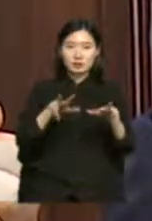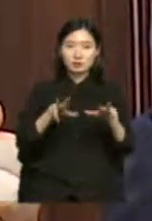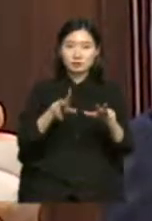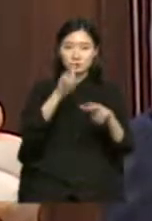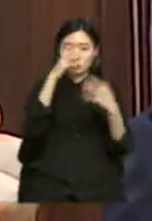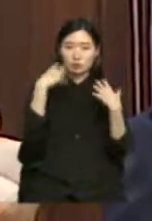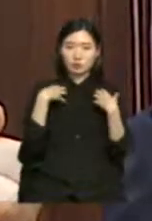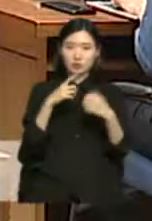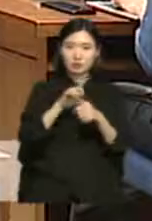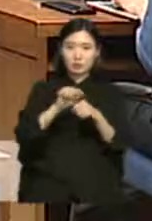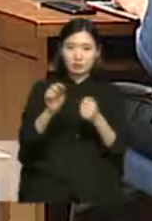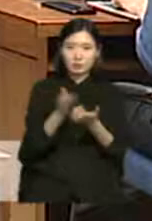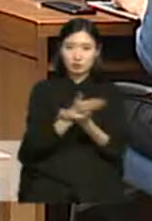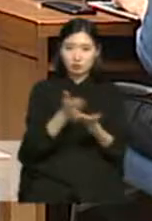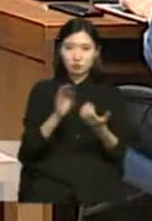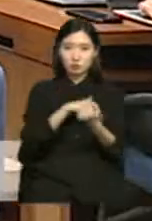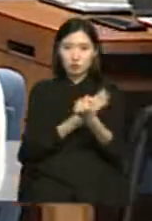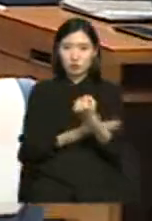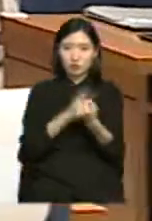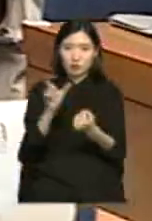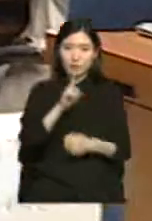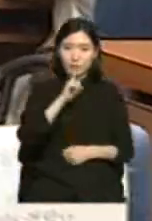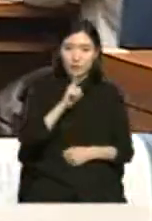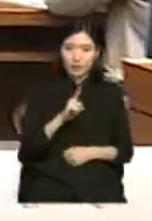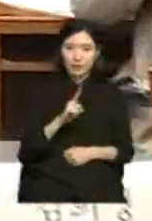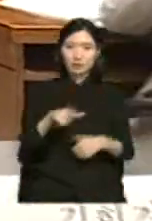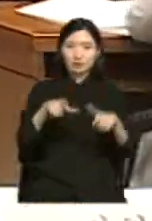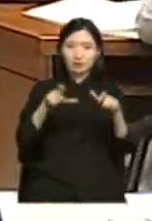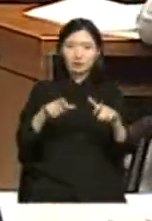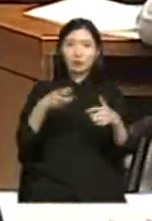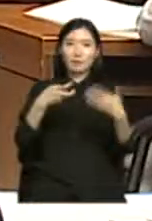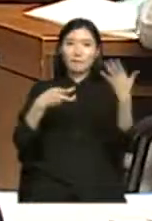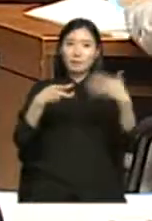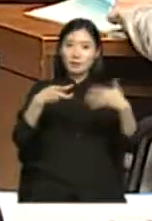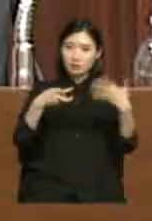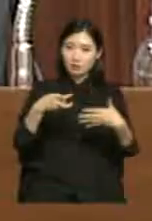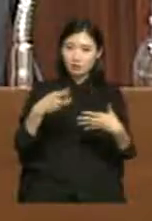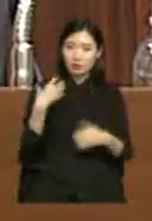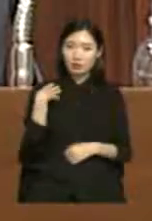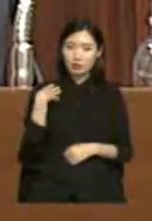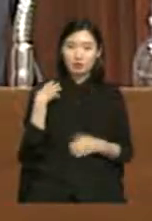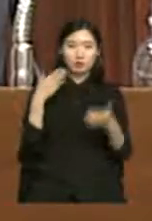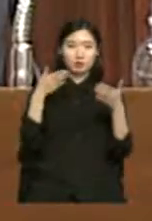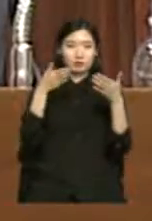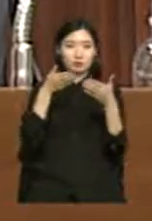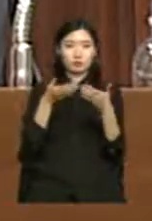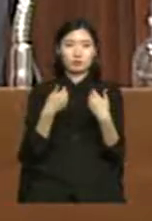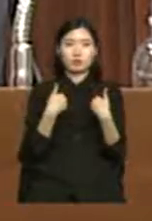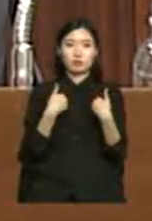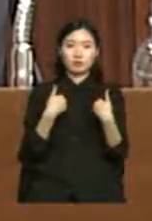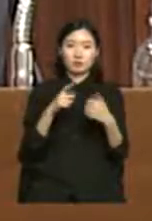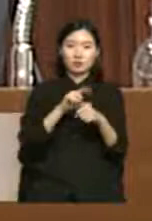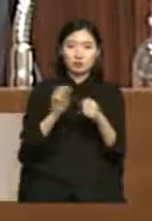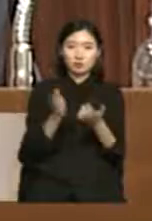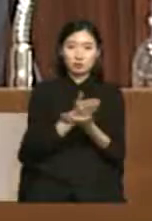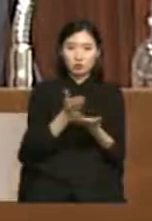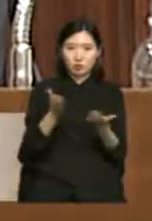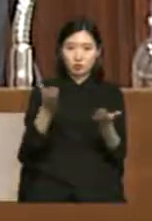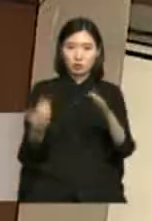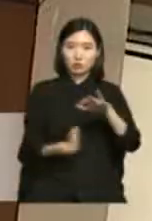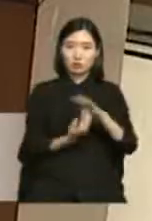분권을 강조하고 있는 만큼 지역 미디어의 역할에도 주목해야 한다는 것. 지방 분권을 실현하기